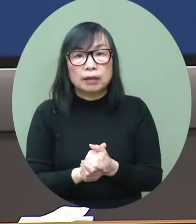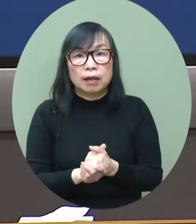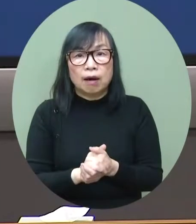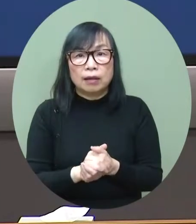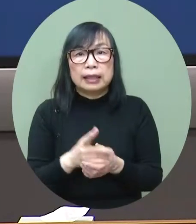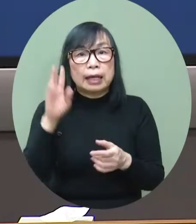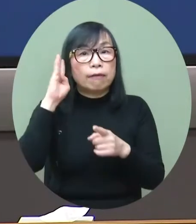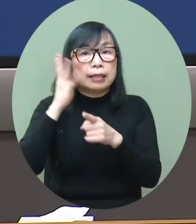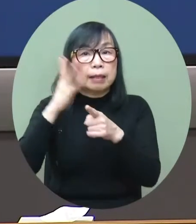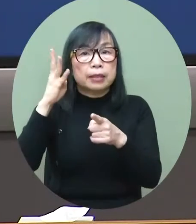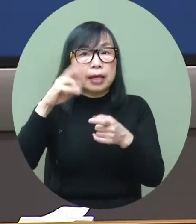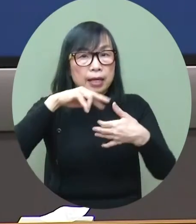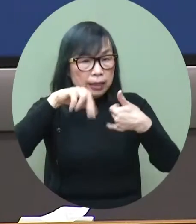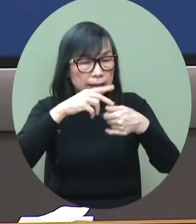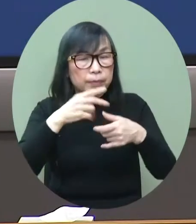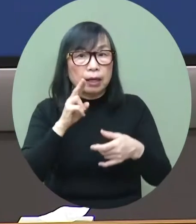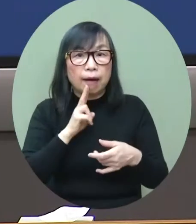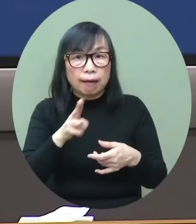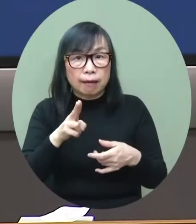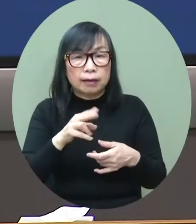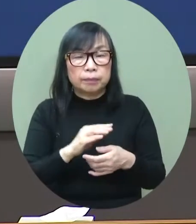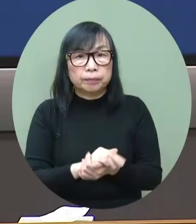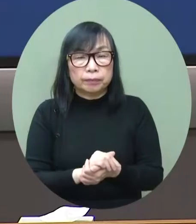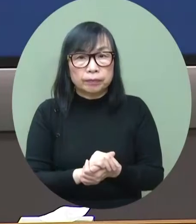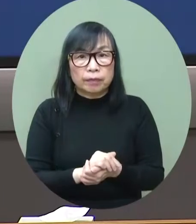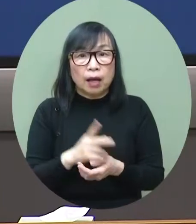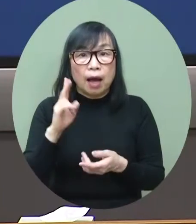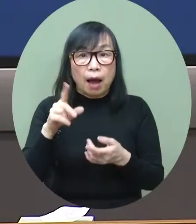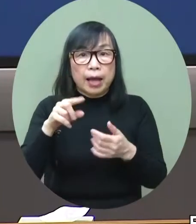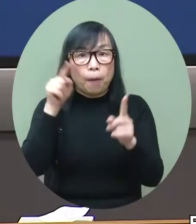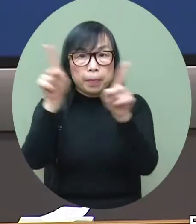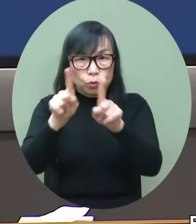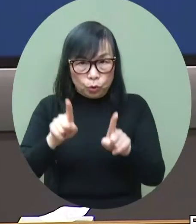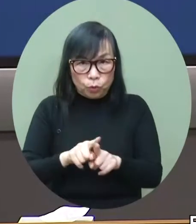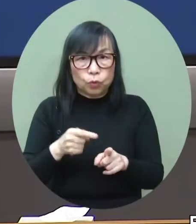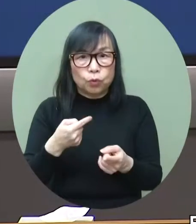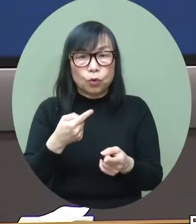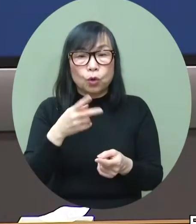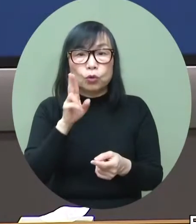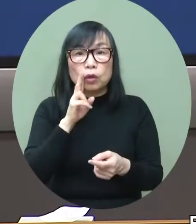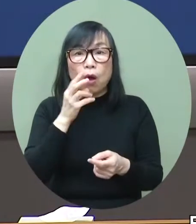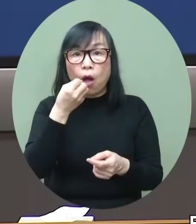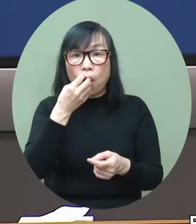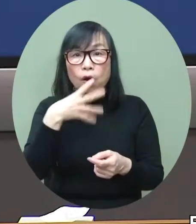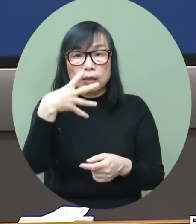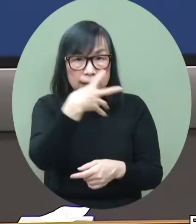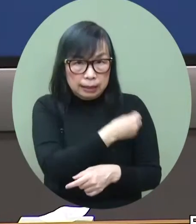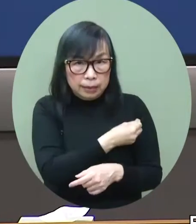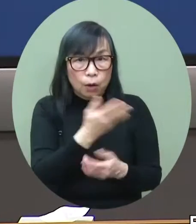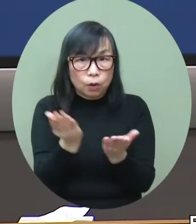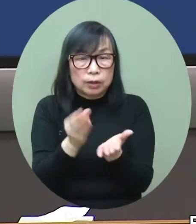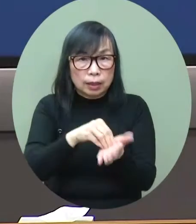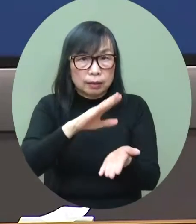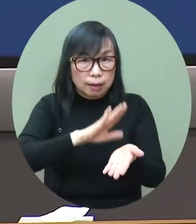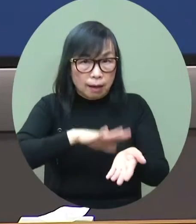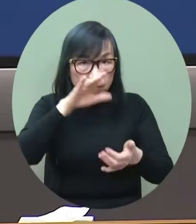一個14天嘅檢疫令啊。14天嘅檢疫令係嗰個標準嚟嘅，即使喺香港接受檢疫嘅確診人